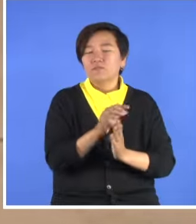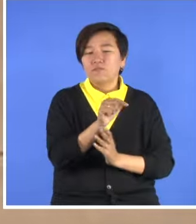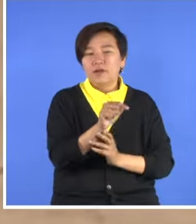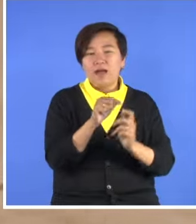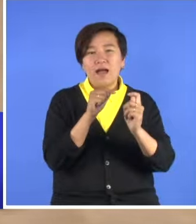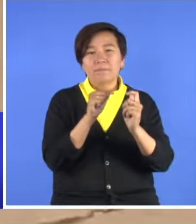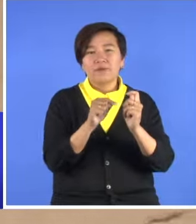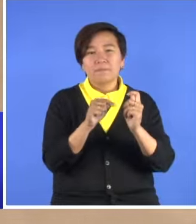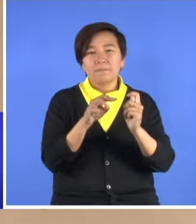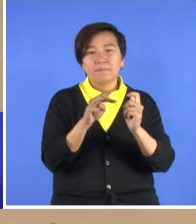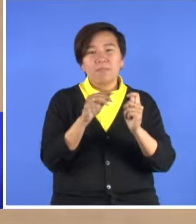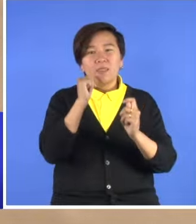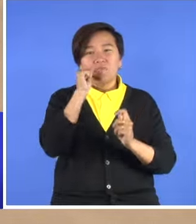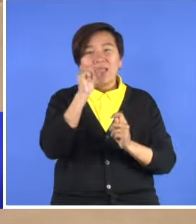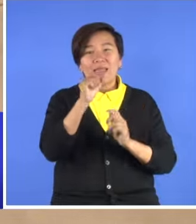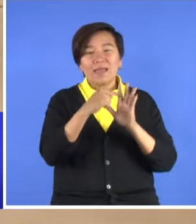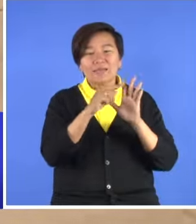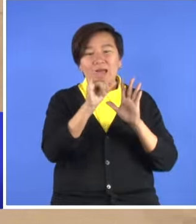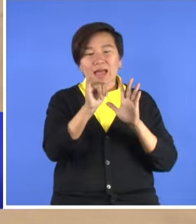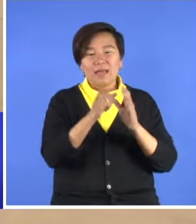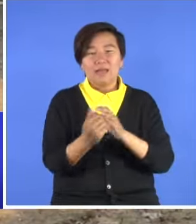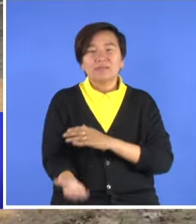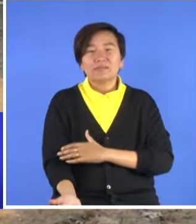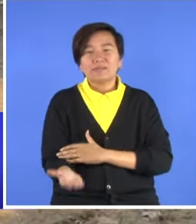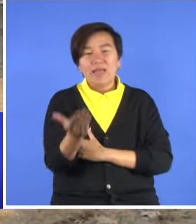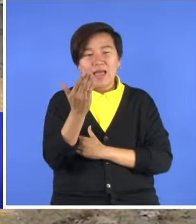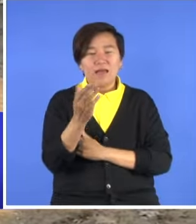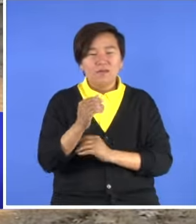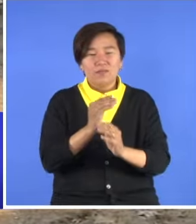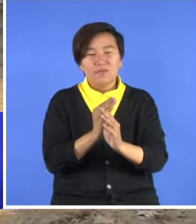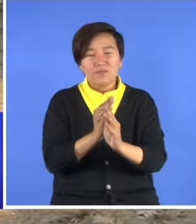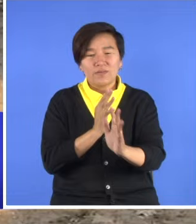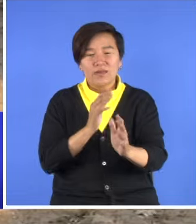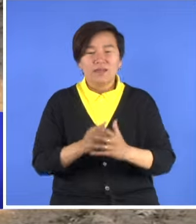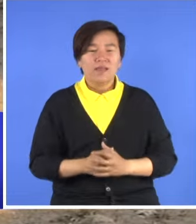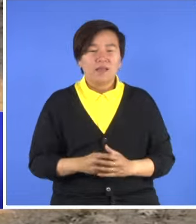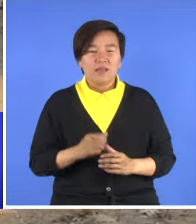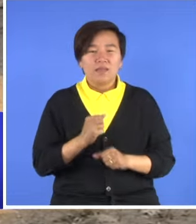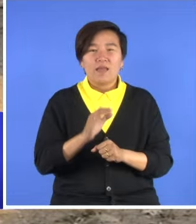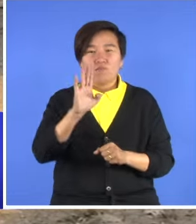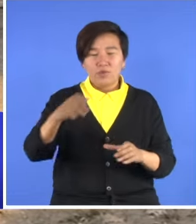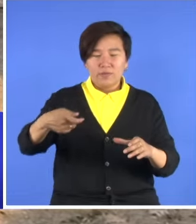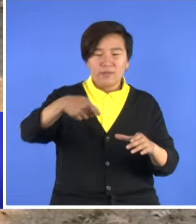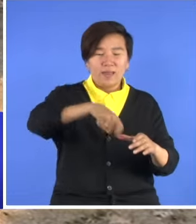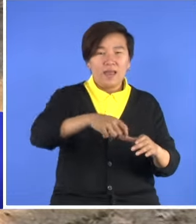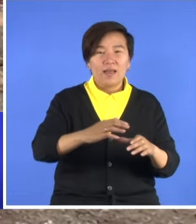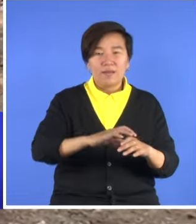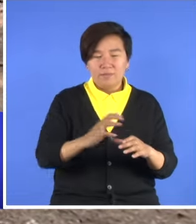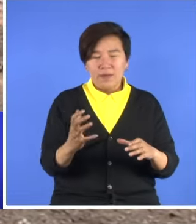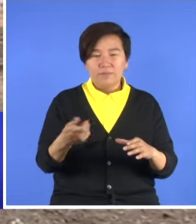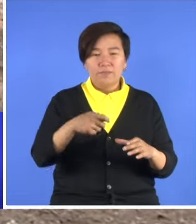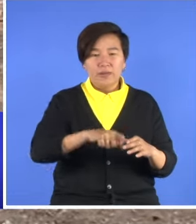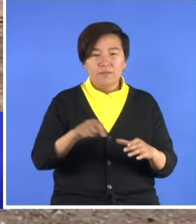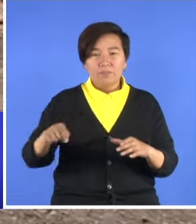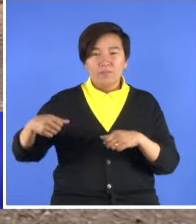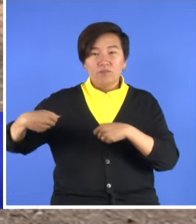จังหวัดเชียงรายบอกว่าขณะที่เณรเนี่ยออกไปบิณฑบาตในตอนเช้าถูกวัยรุ่นได้ใช้ปืนปลอมขู่ไถเงินและก็ชิงเงินไปรูปละ